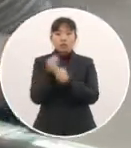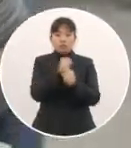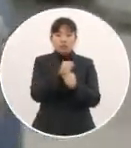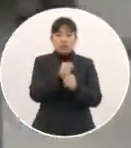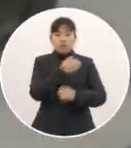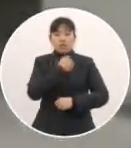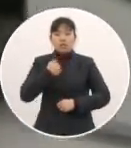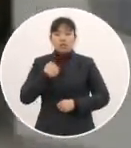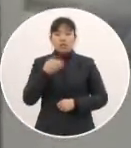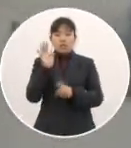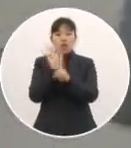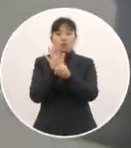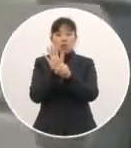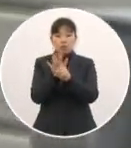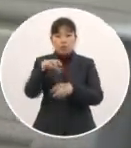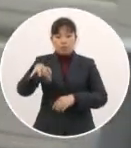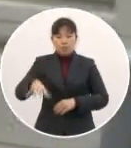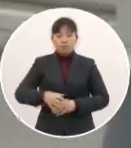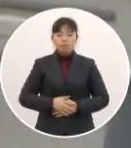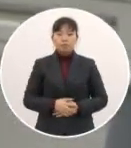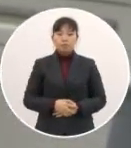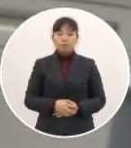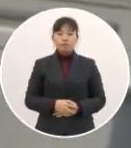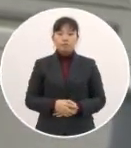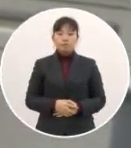サポートをしてくれるところなんだ。